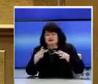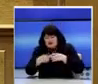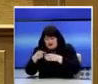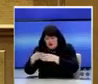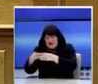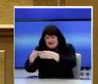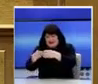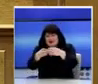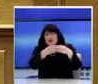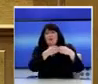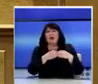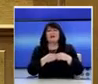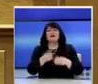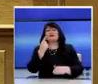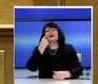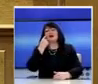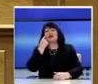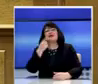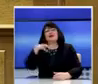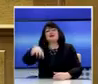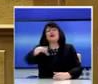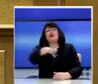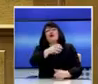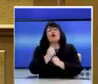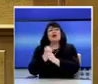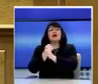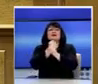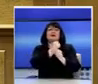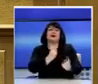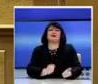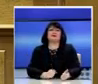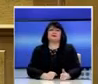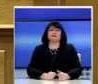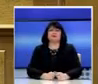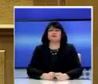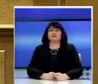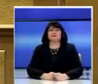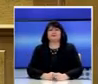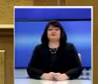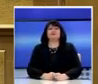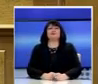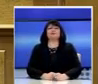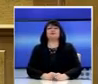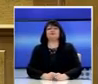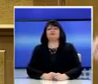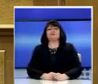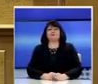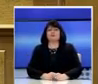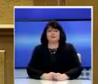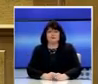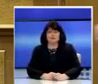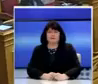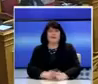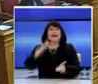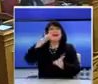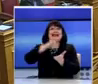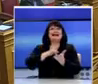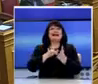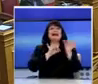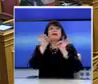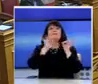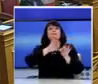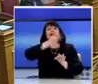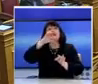δομές, σε μεγάλους εργασιακούς χώρους, όπου εκεί κατά σειρό είναι είχαμε κρούσματα, στην Κεντρική Μακεδονία,